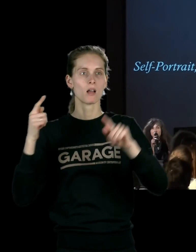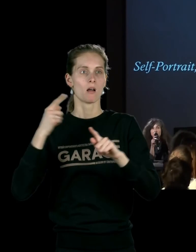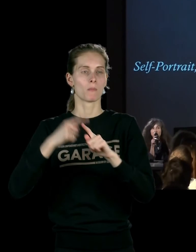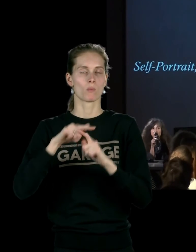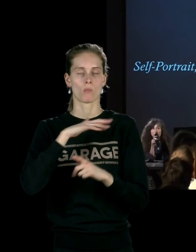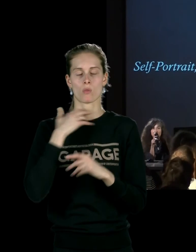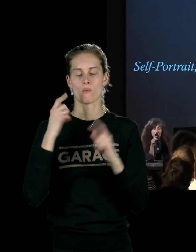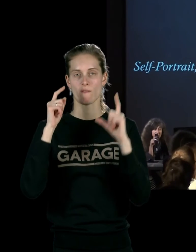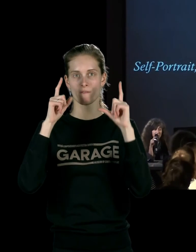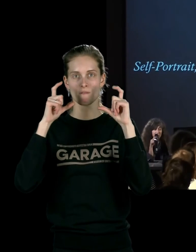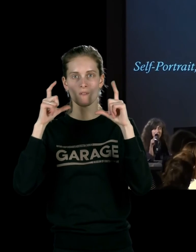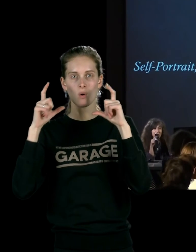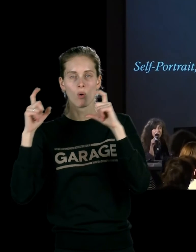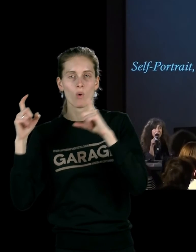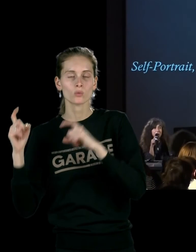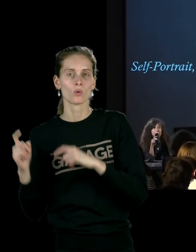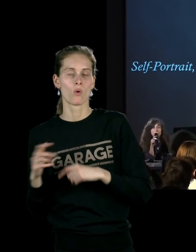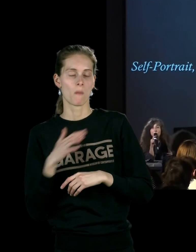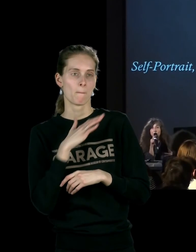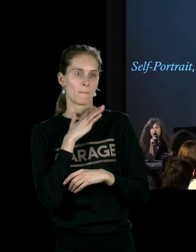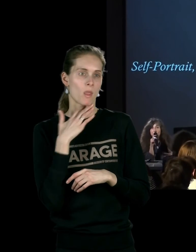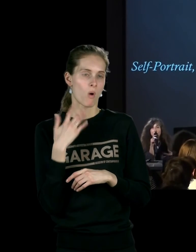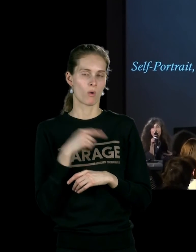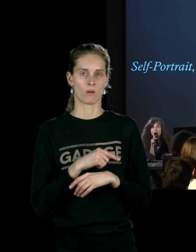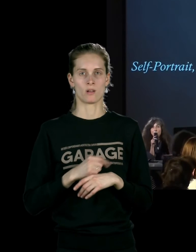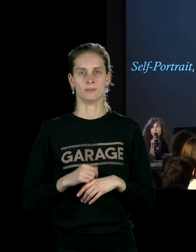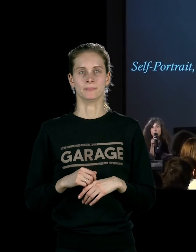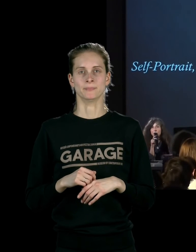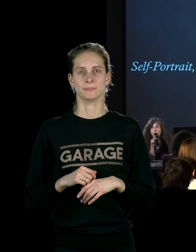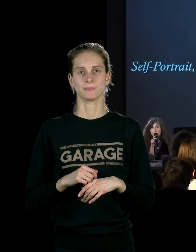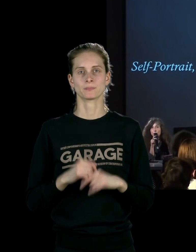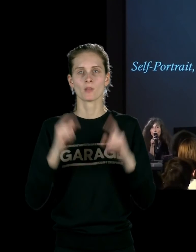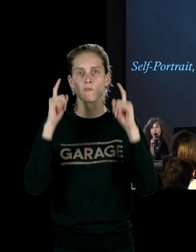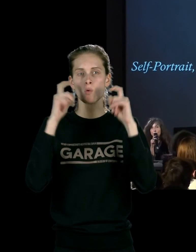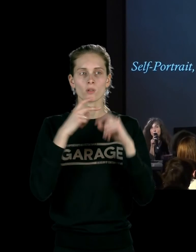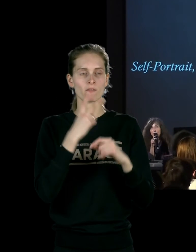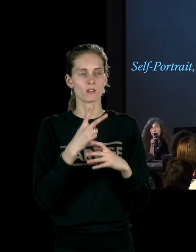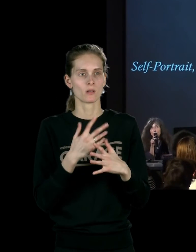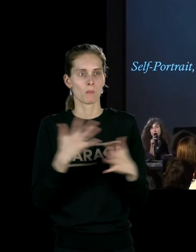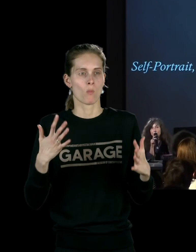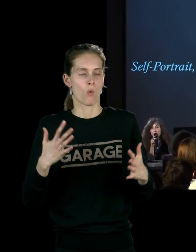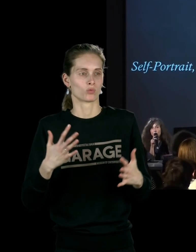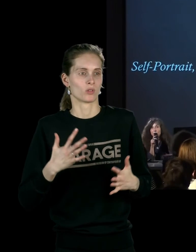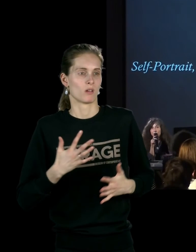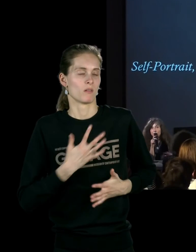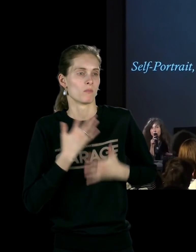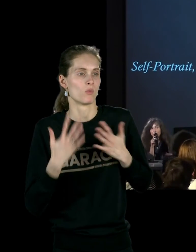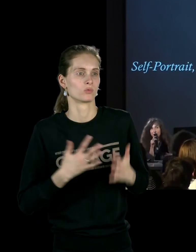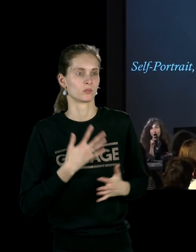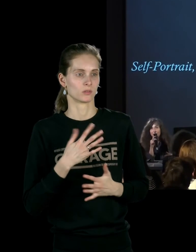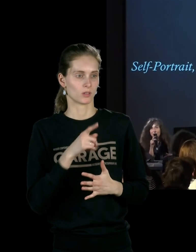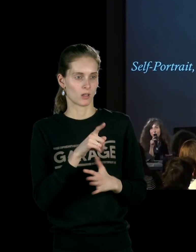были для него гораздо большим, более важным источником образов, чем, собственно